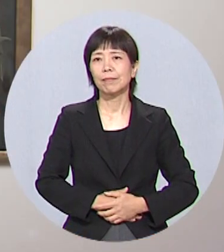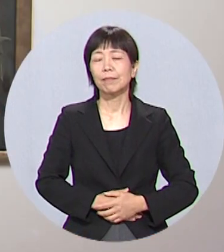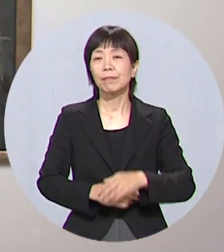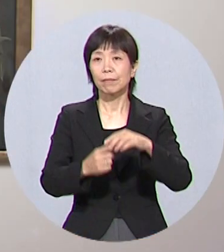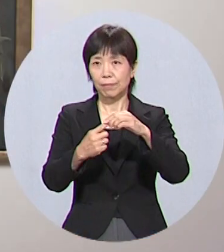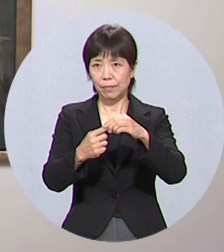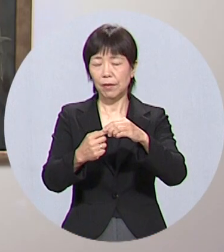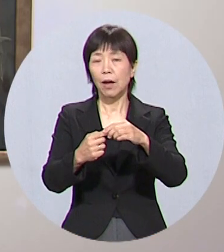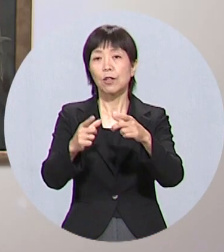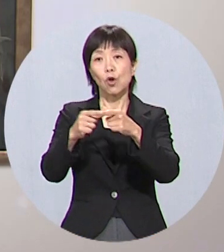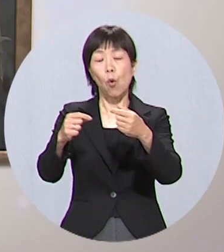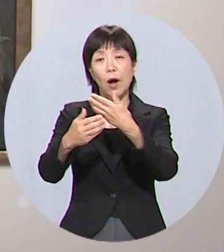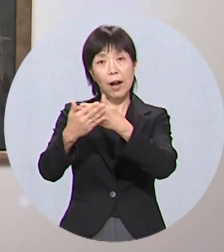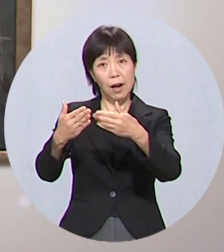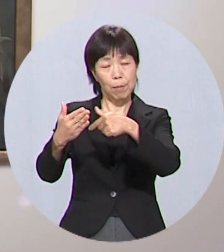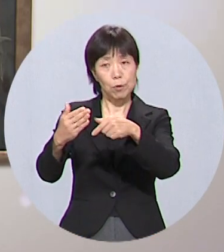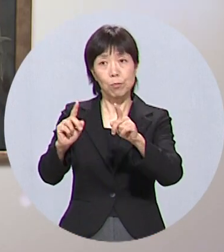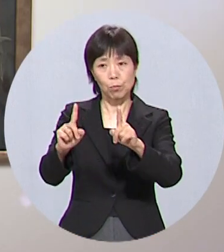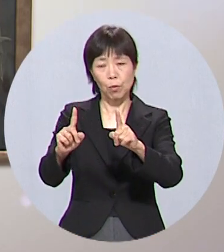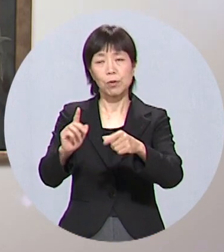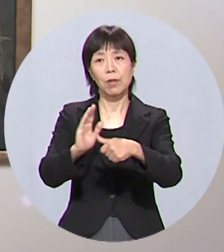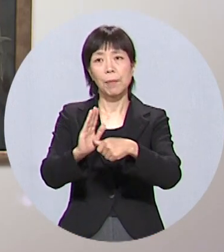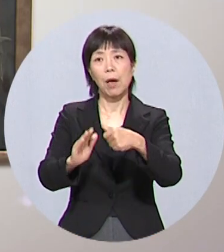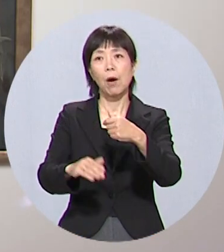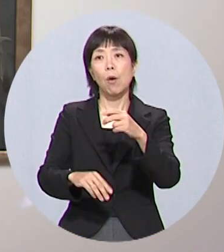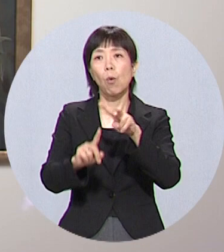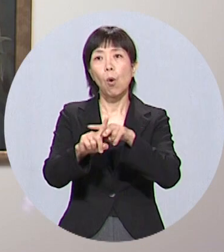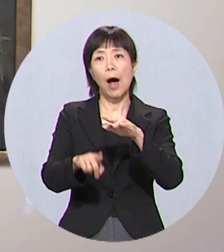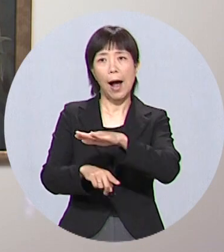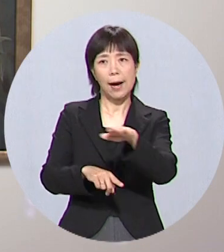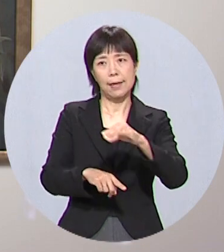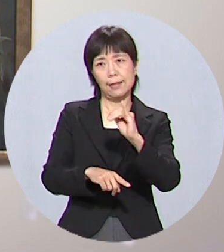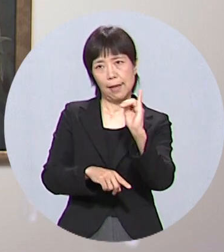まずは日本画部門の小原さん。